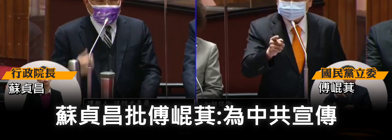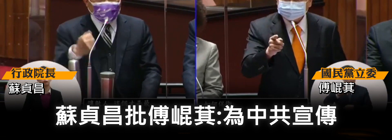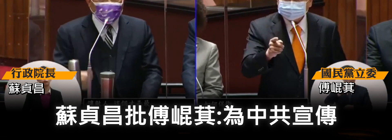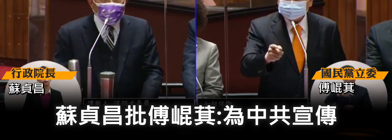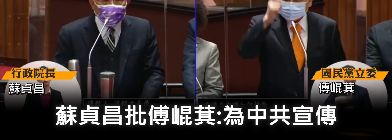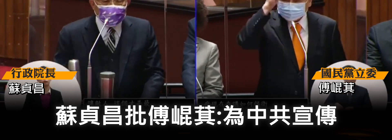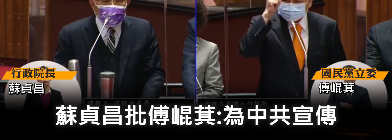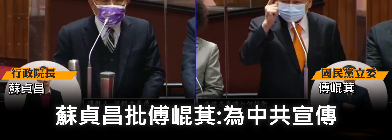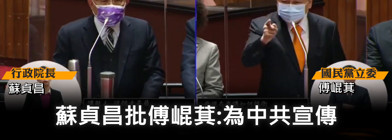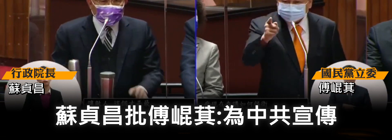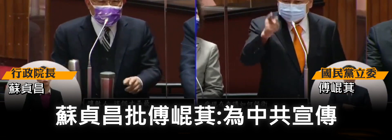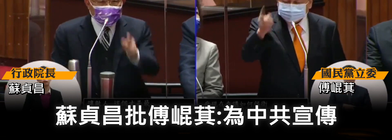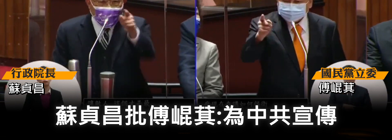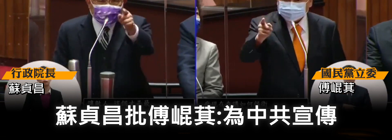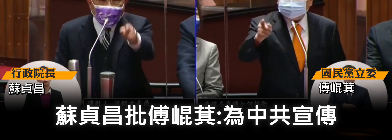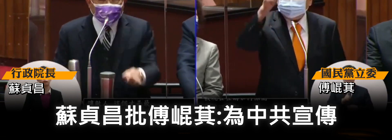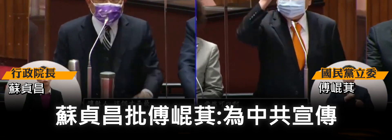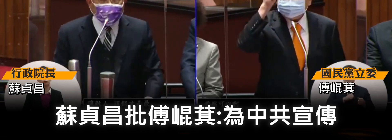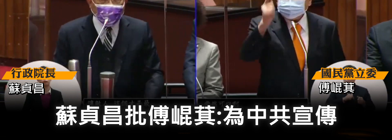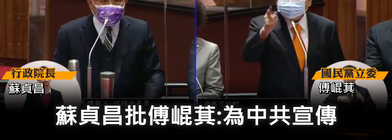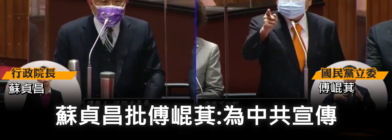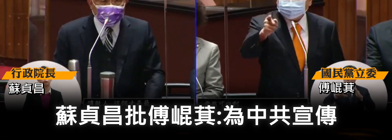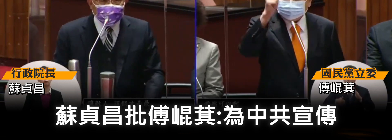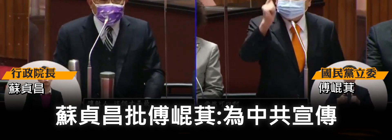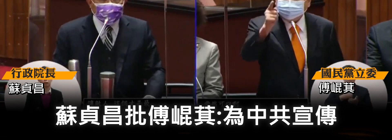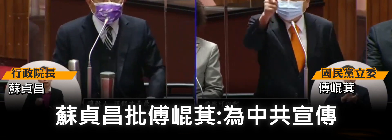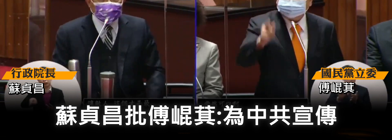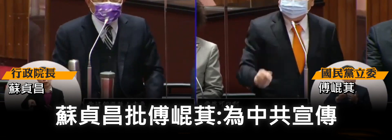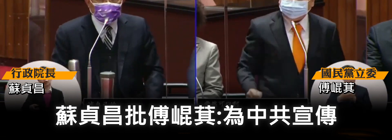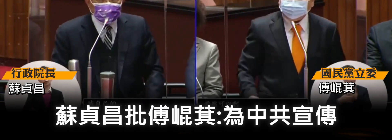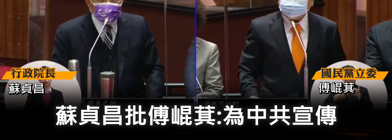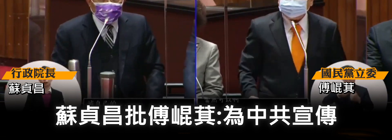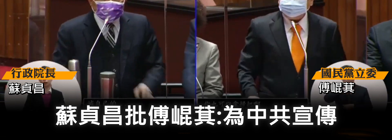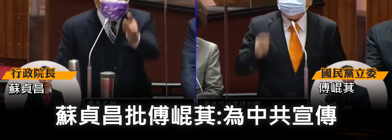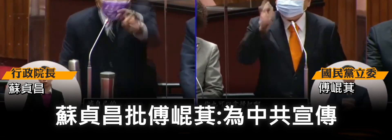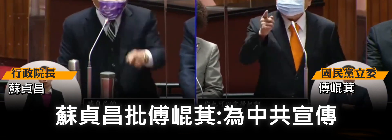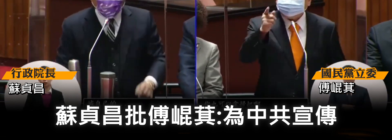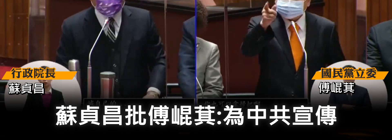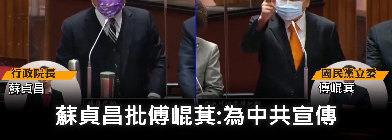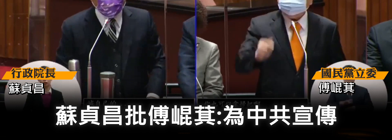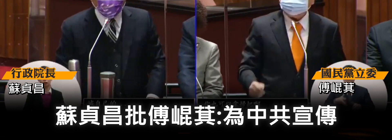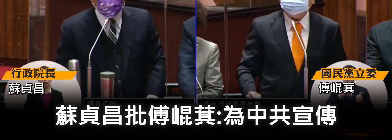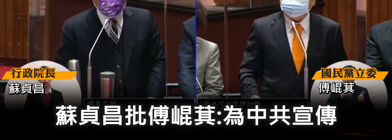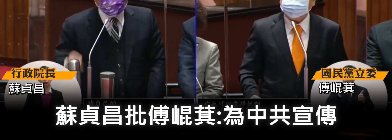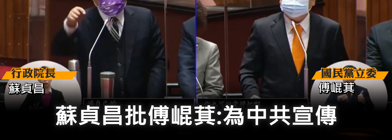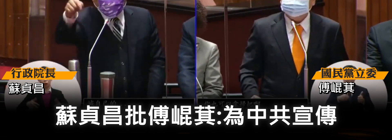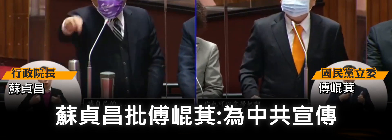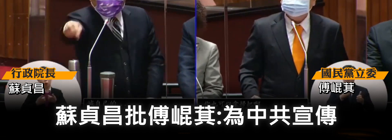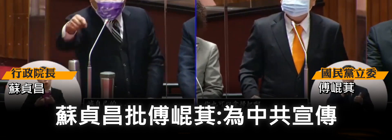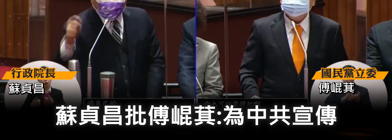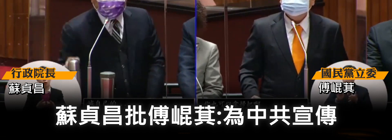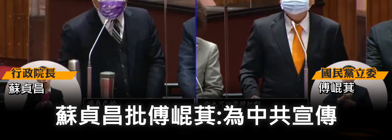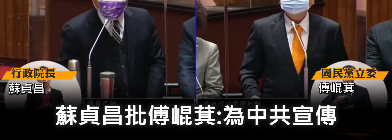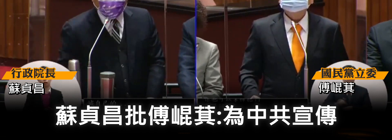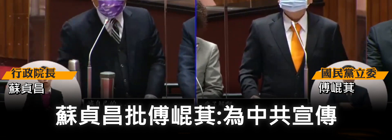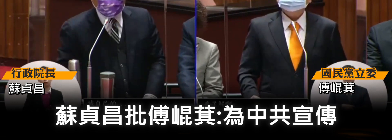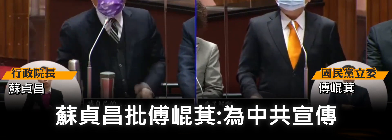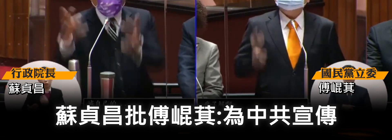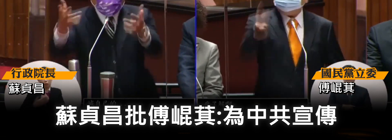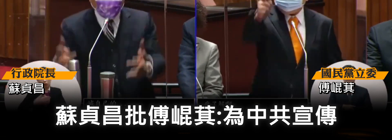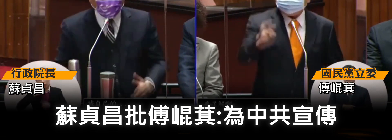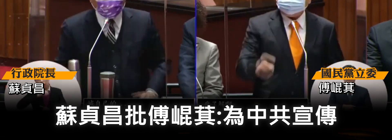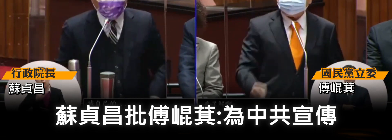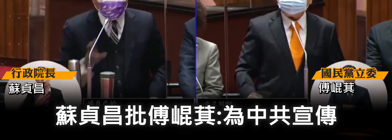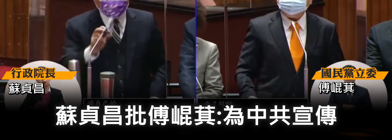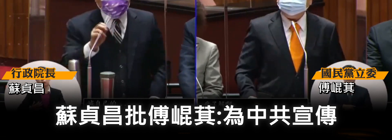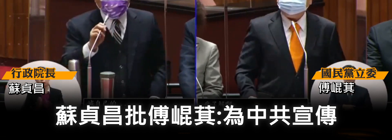2300万人。 当然， 院长 马上你这个 要怎么样保卫台湾？ 我们 国家的武器， 不为台湾讲话，